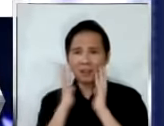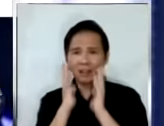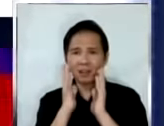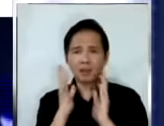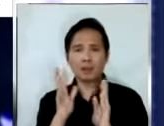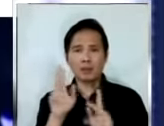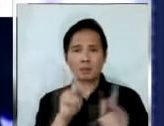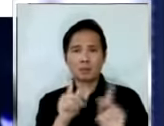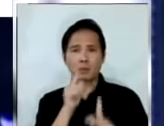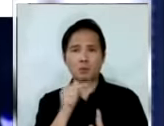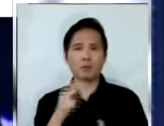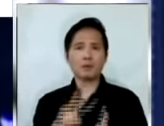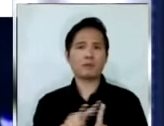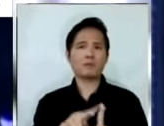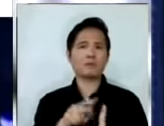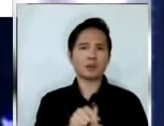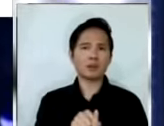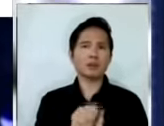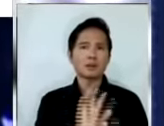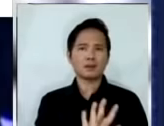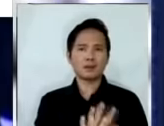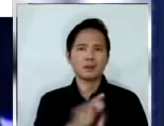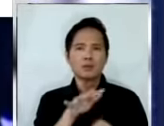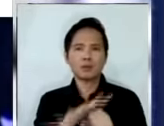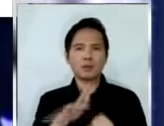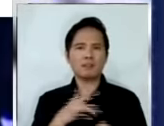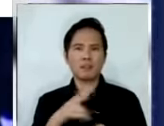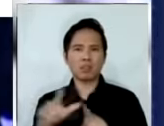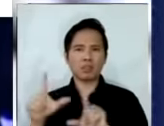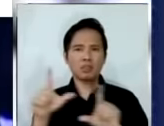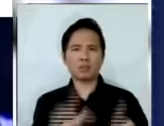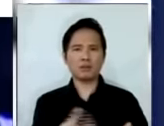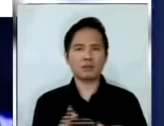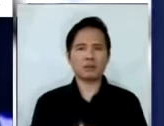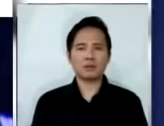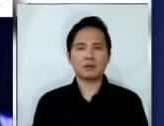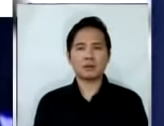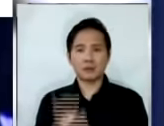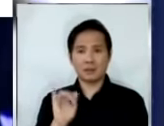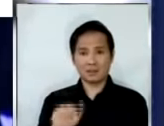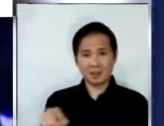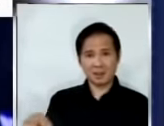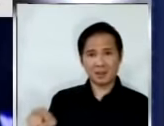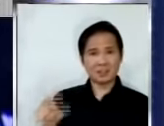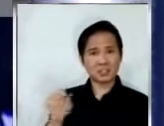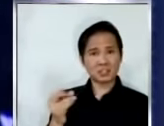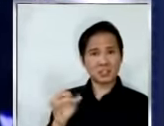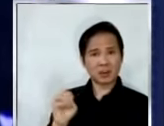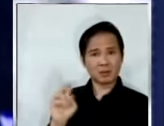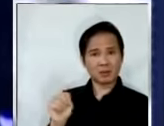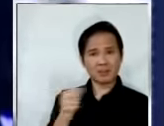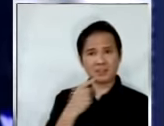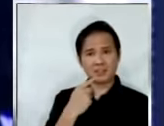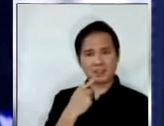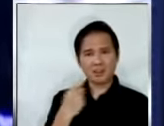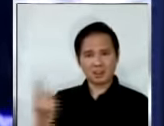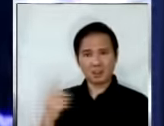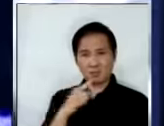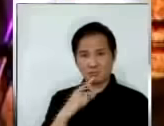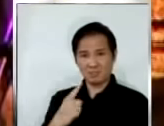Sharon hindi nagpigil sa kanyang galit sa lalaki na tinawag niyang duwag. Hahanapin daw niya ang lalaki at pananagutin